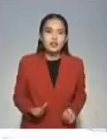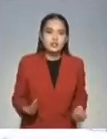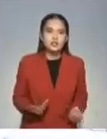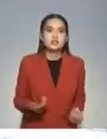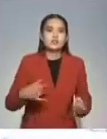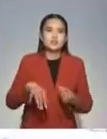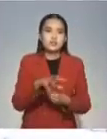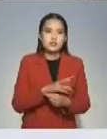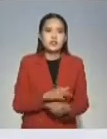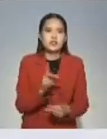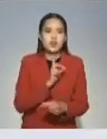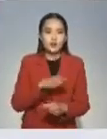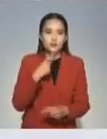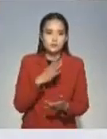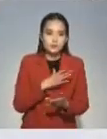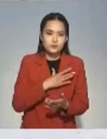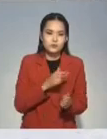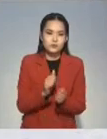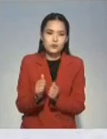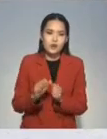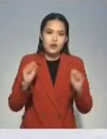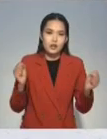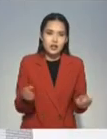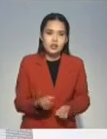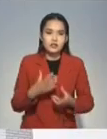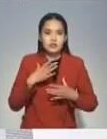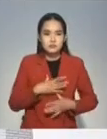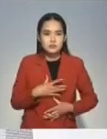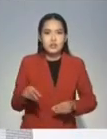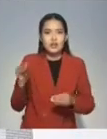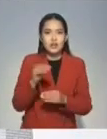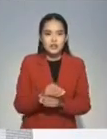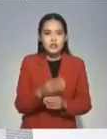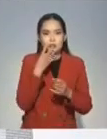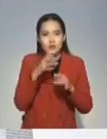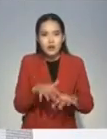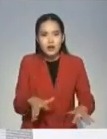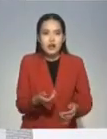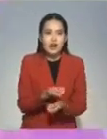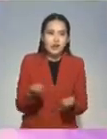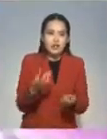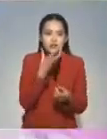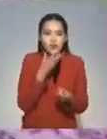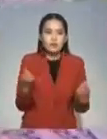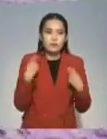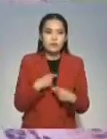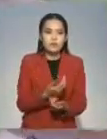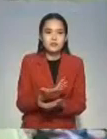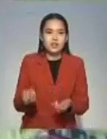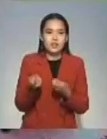Экибастуза Дежавю из-за резкого похолодания пришлось вновь достать обогреватели и тёплые вещи